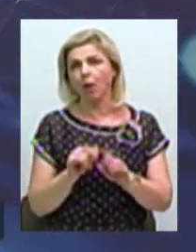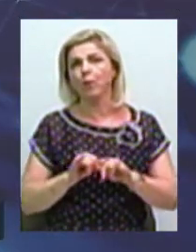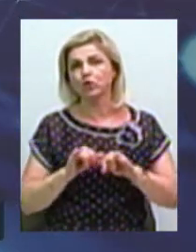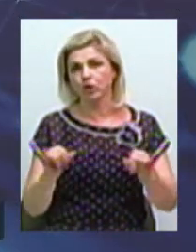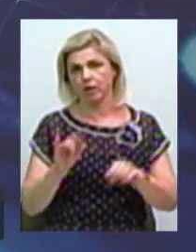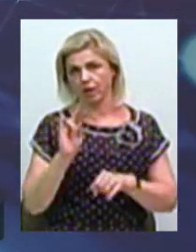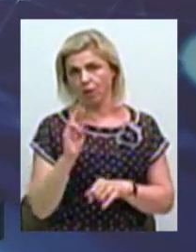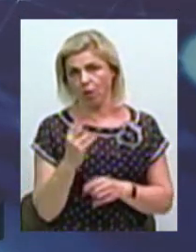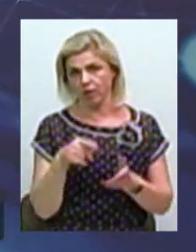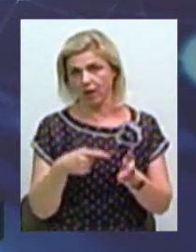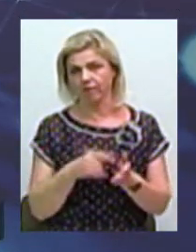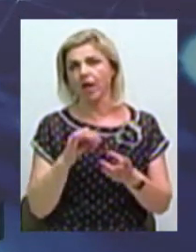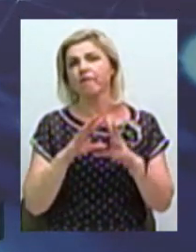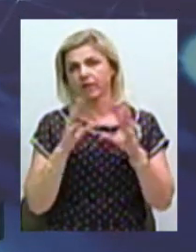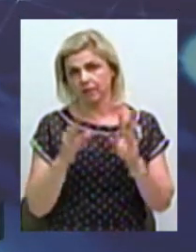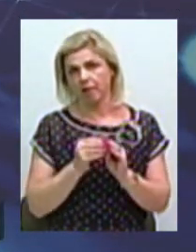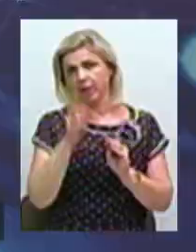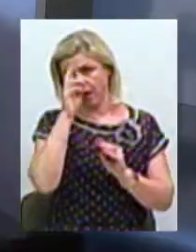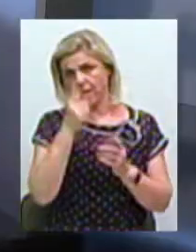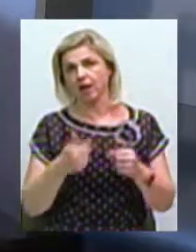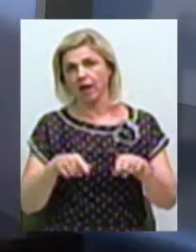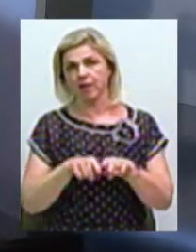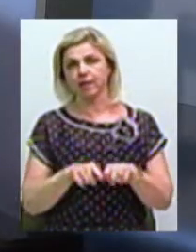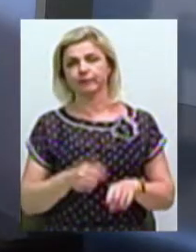Миколаєві і взагалі в країні?